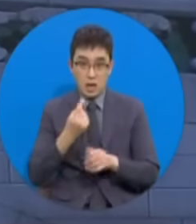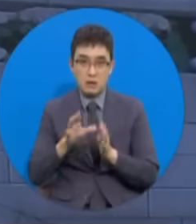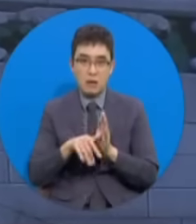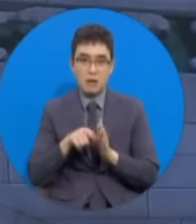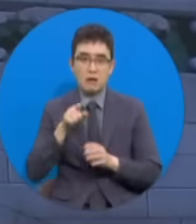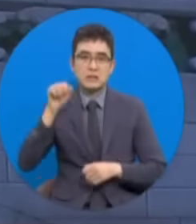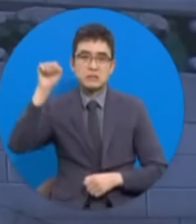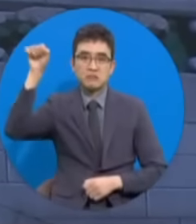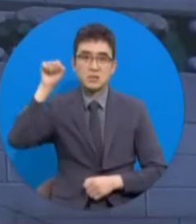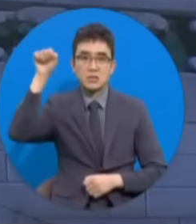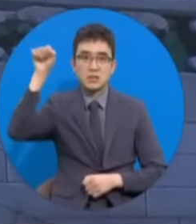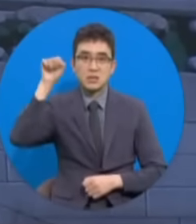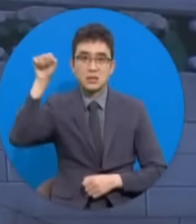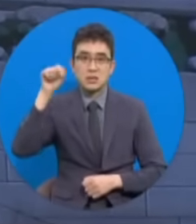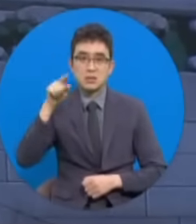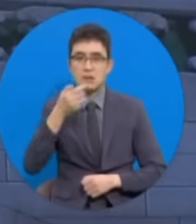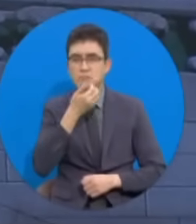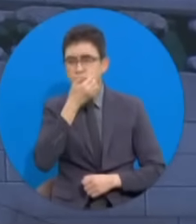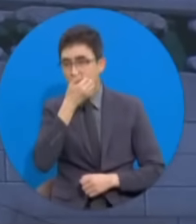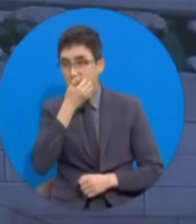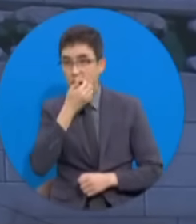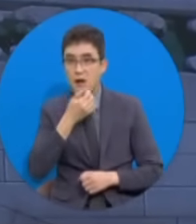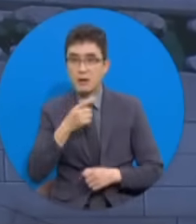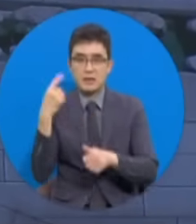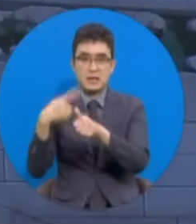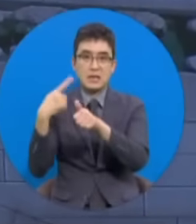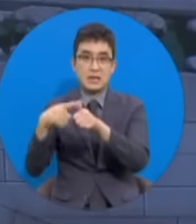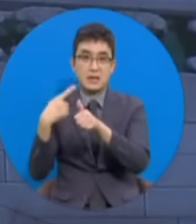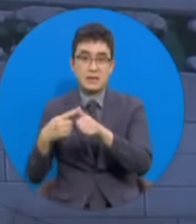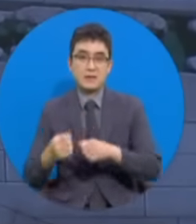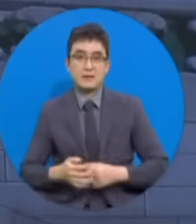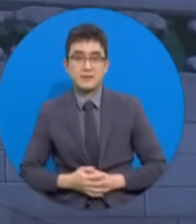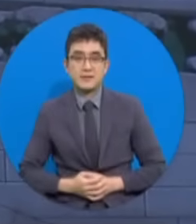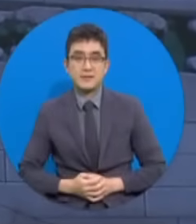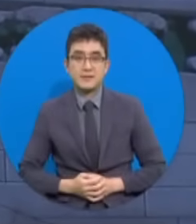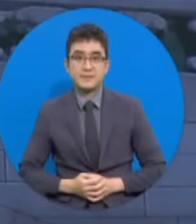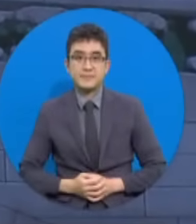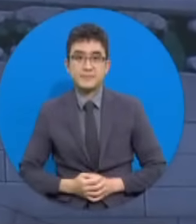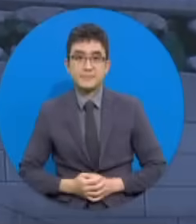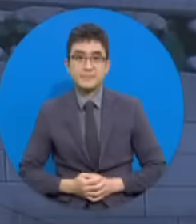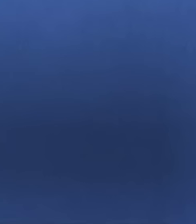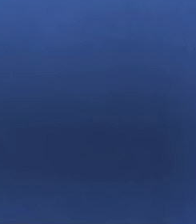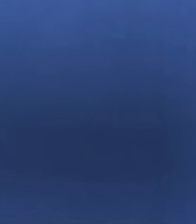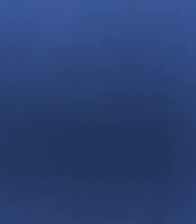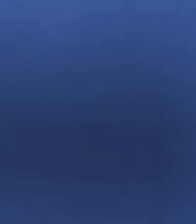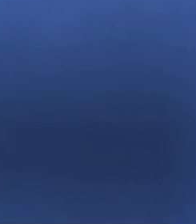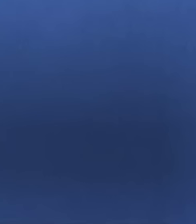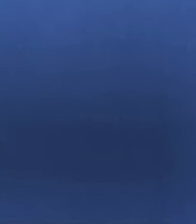시위는 정말로 국제적으로 부끄러운 일이다라고 일침을 가했습니다. 들어보시죠.